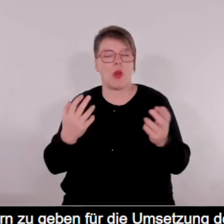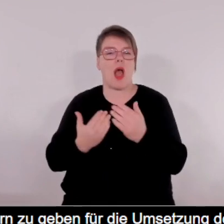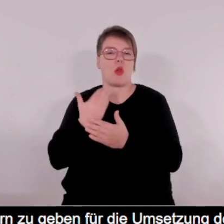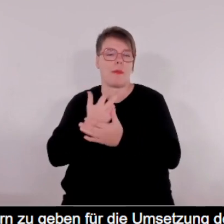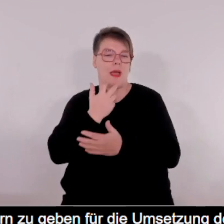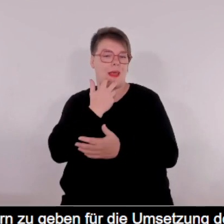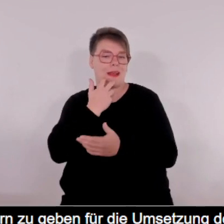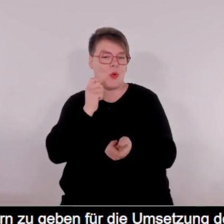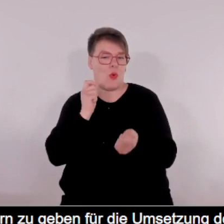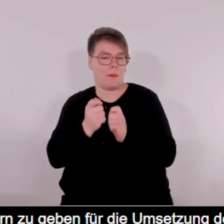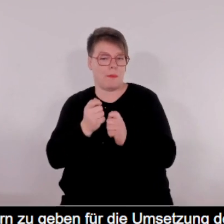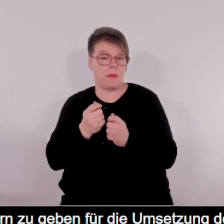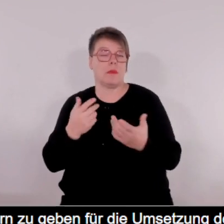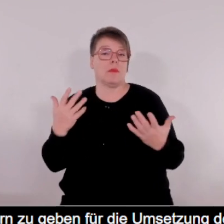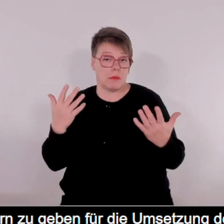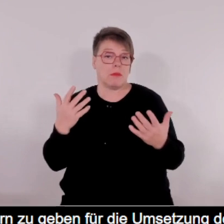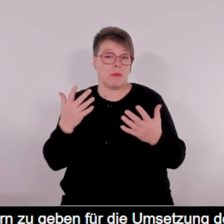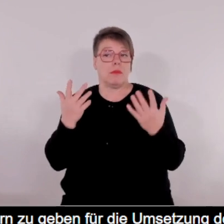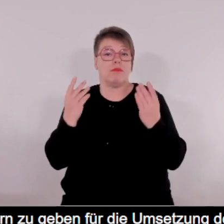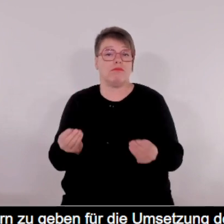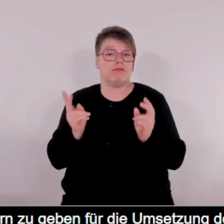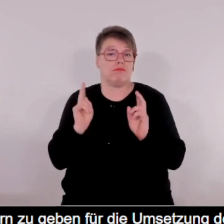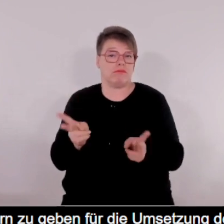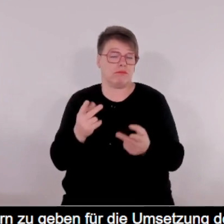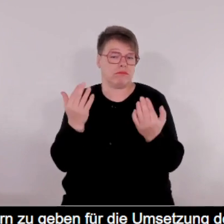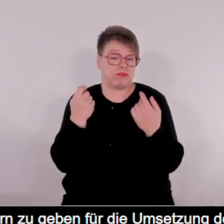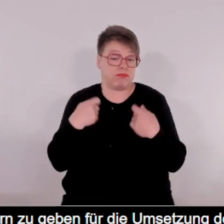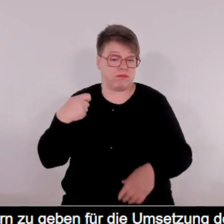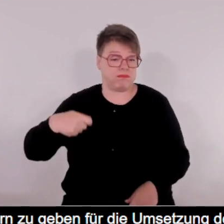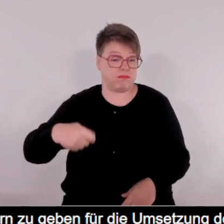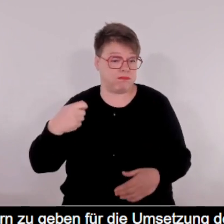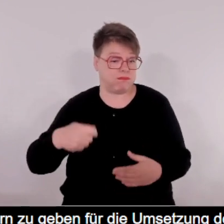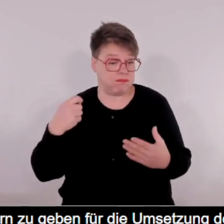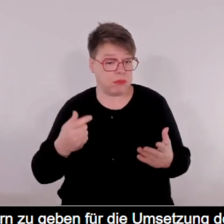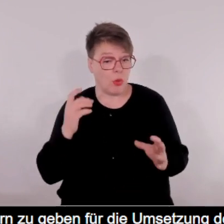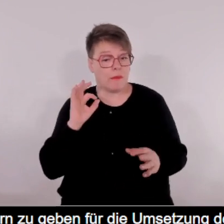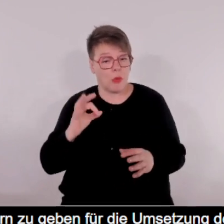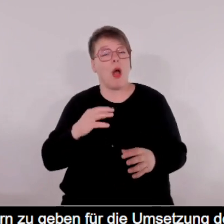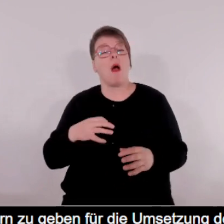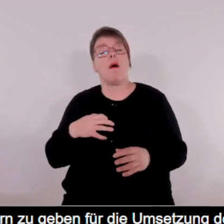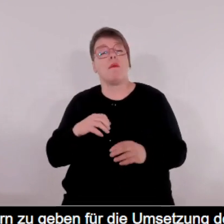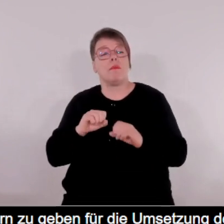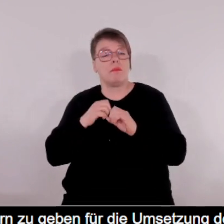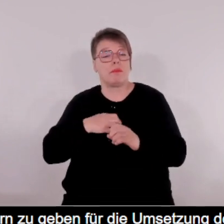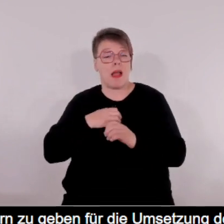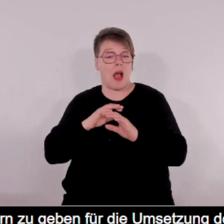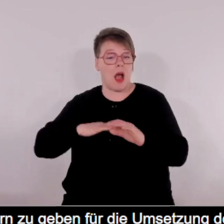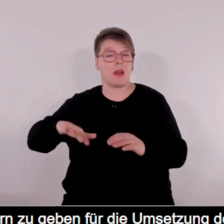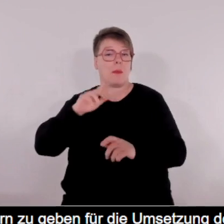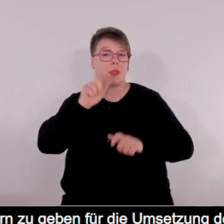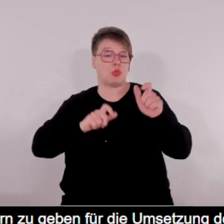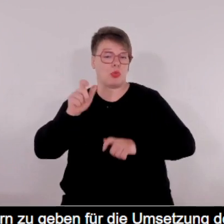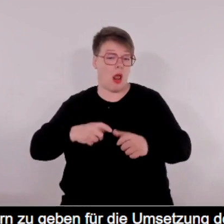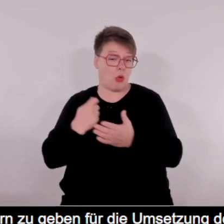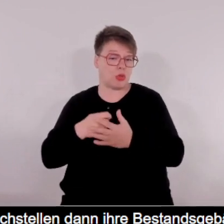vielen Fällen eine von Bundesseite offene Fragestellung, wer soll das Ganze am Ende bezahlen.